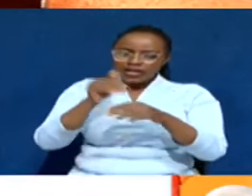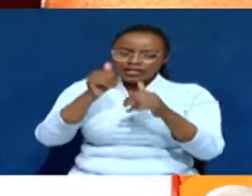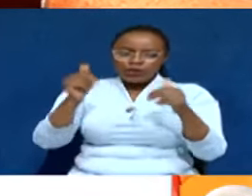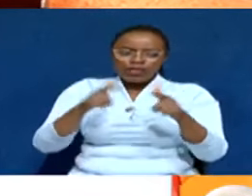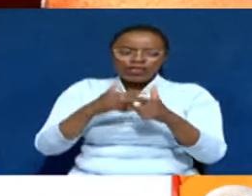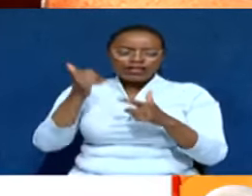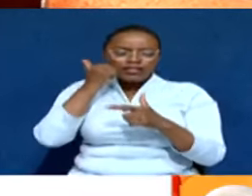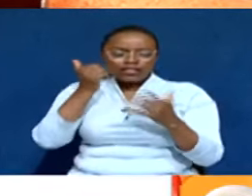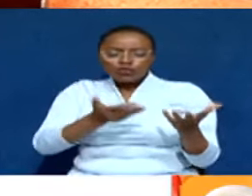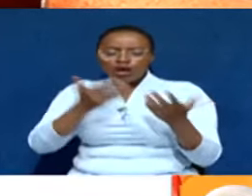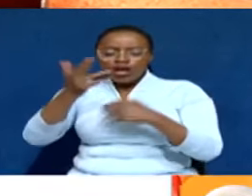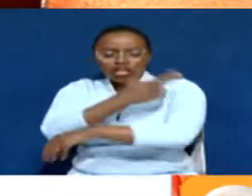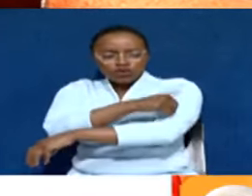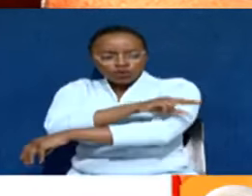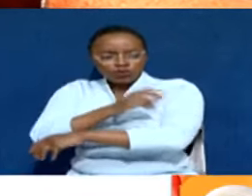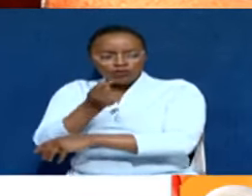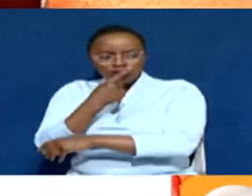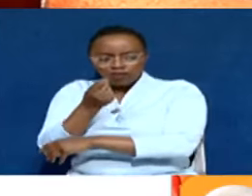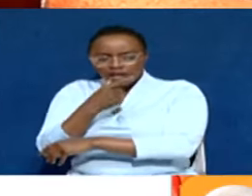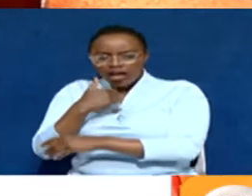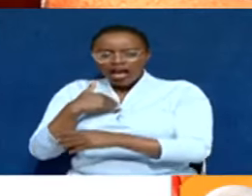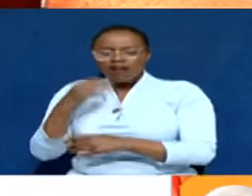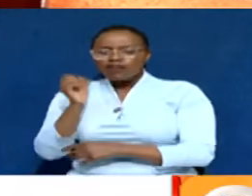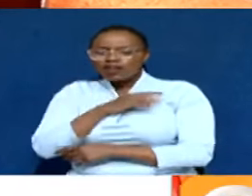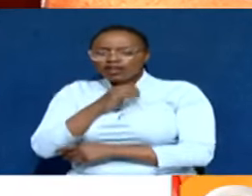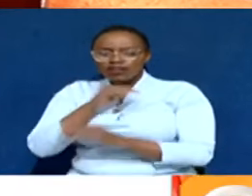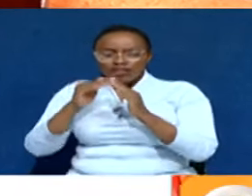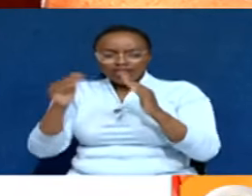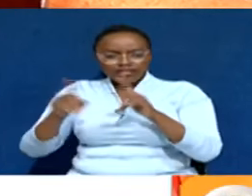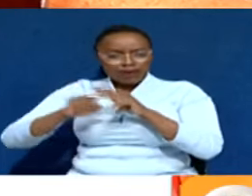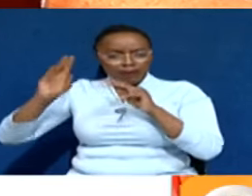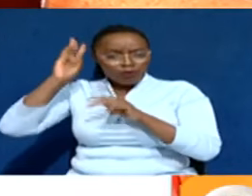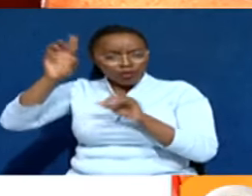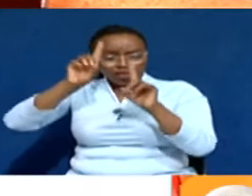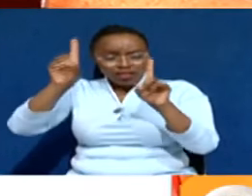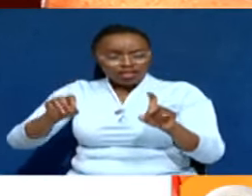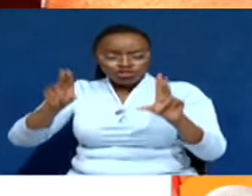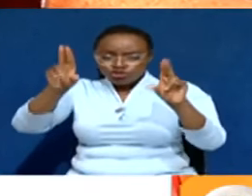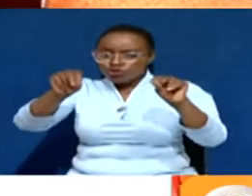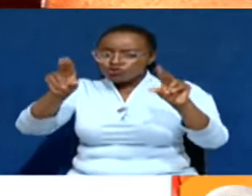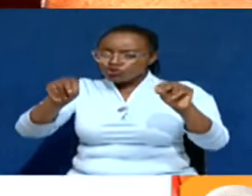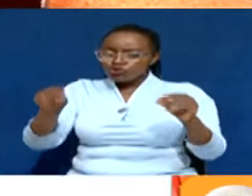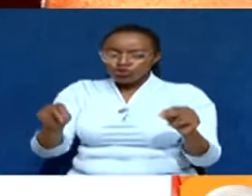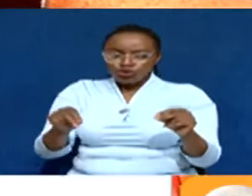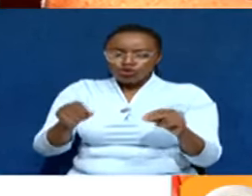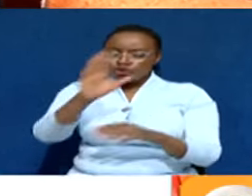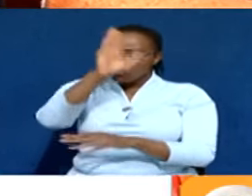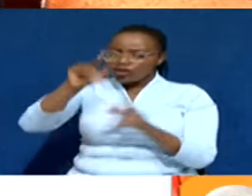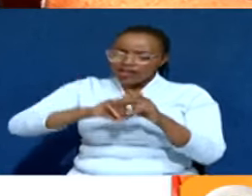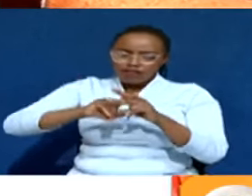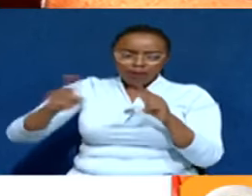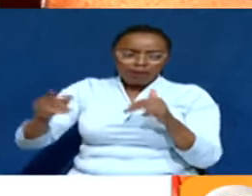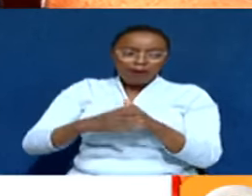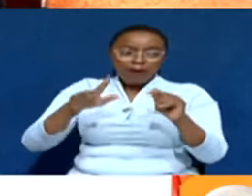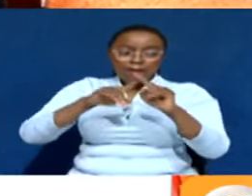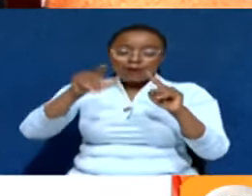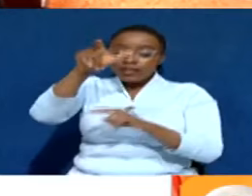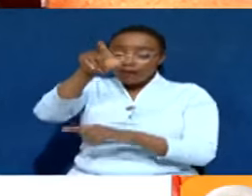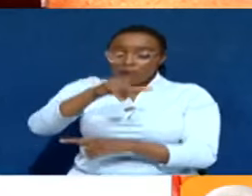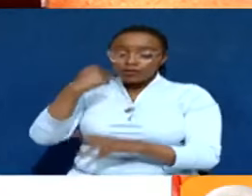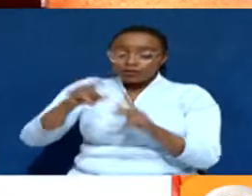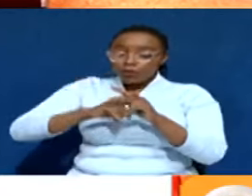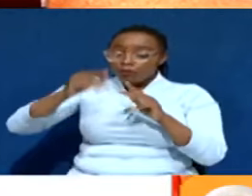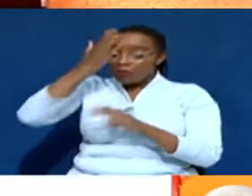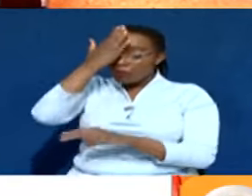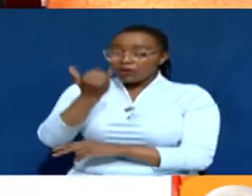uko mgonjwa unapelekwa hospitali unatutiwa vizuri, hakuna kelele kwa hiyo nyumba, utakimbia? No. Never. You will never run away. Lakini mtu unakimbianga